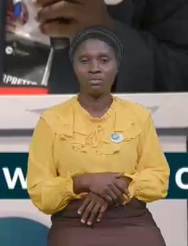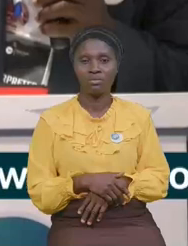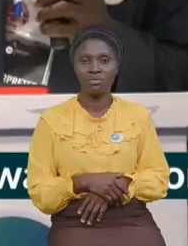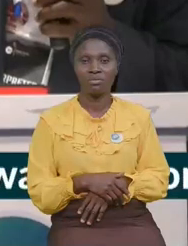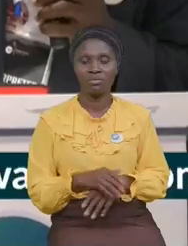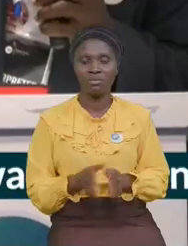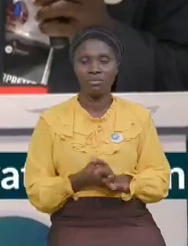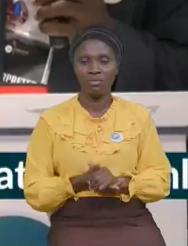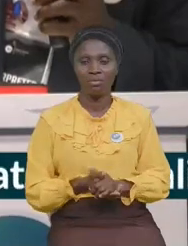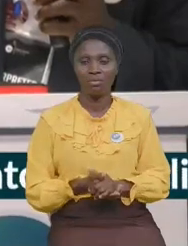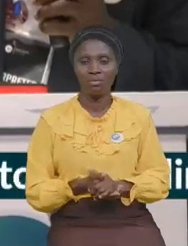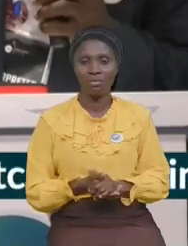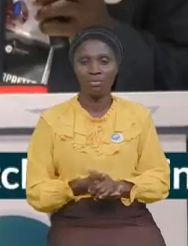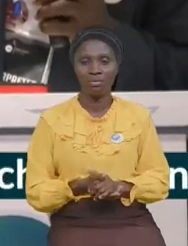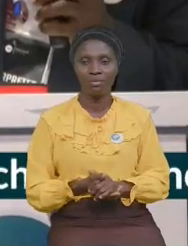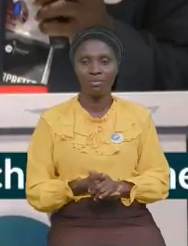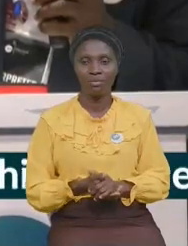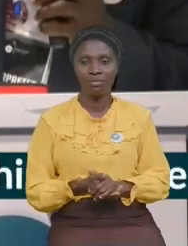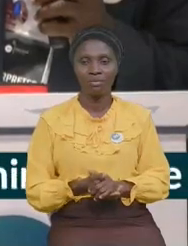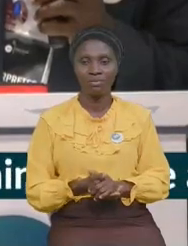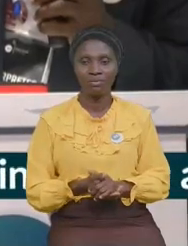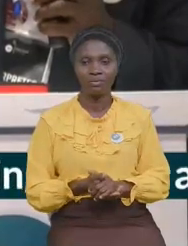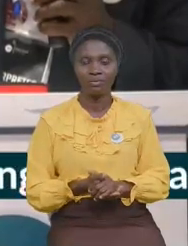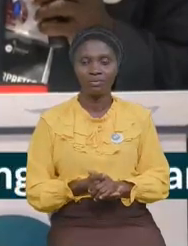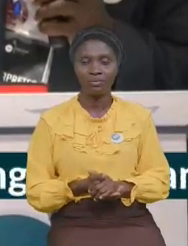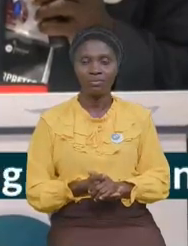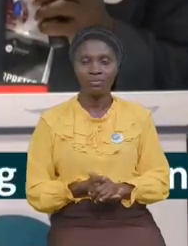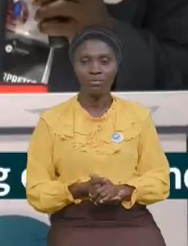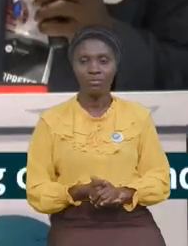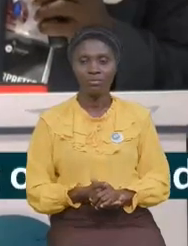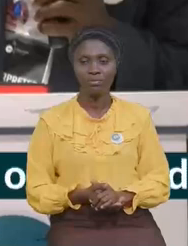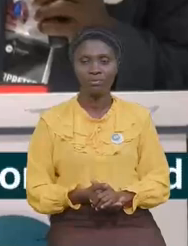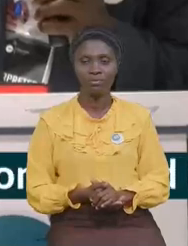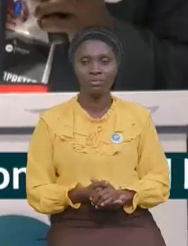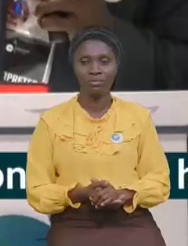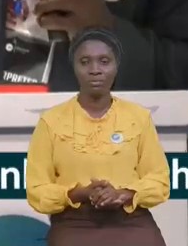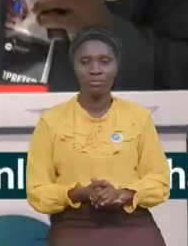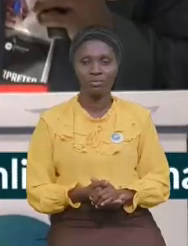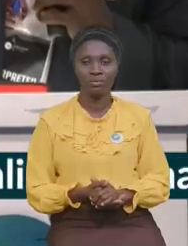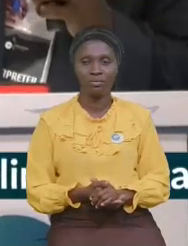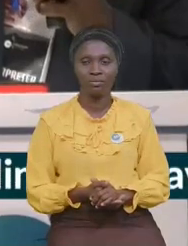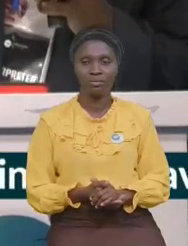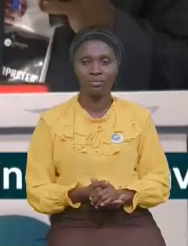plus 234 91 54 44